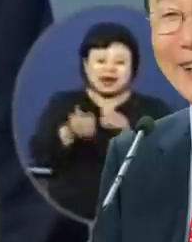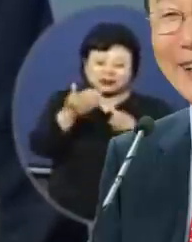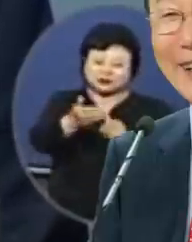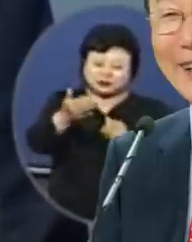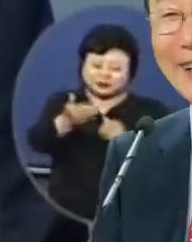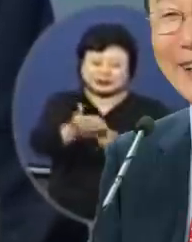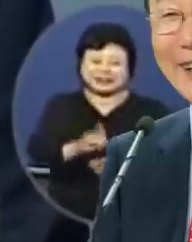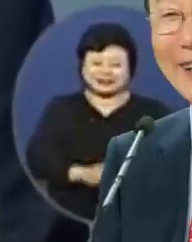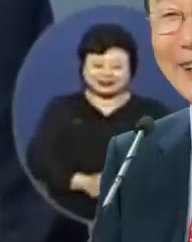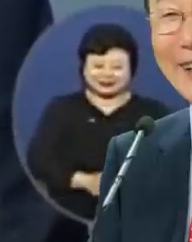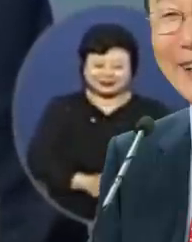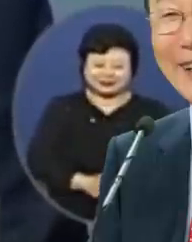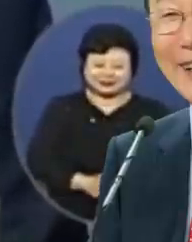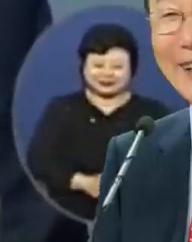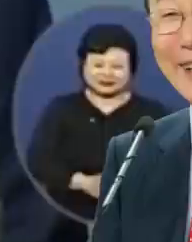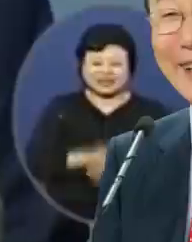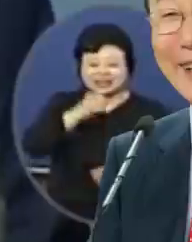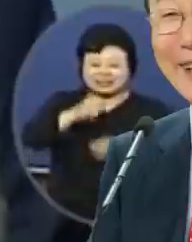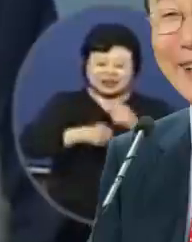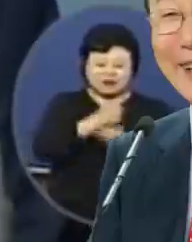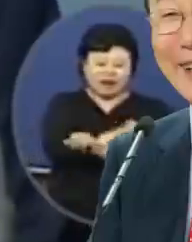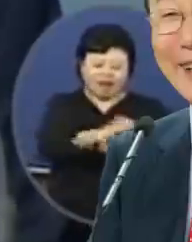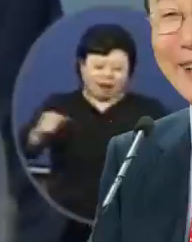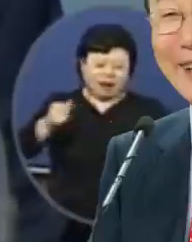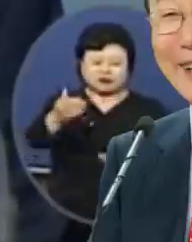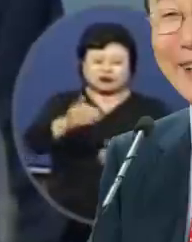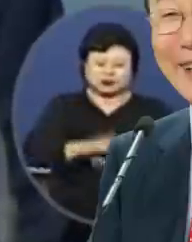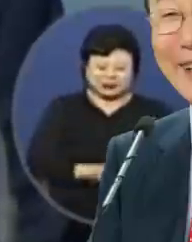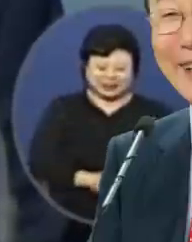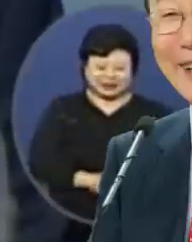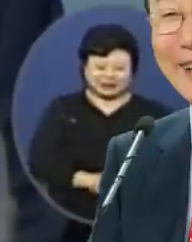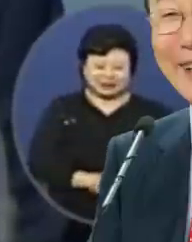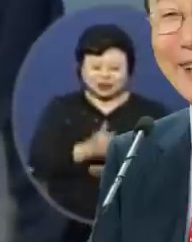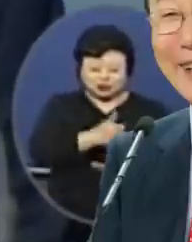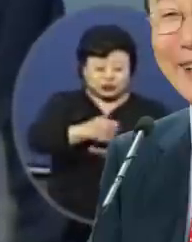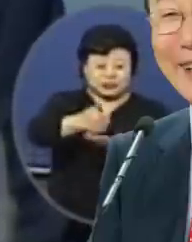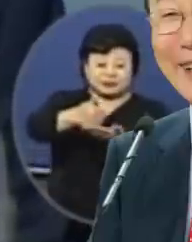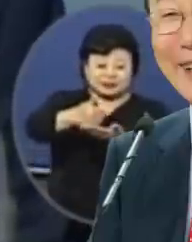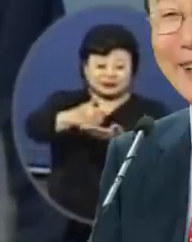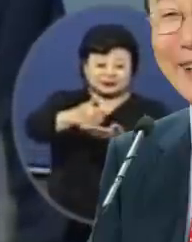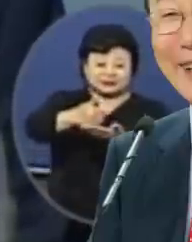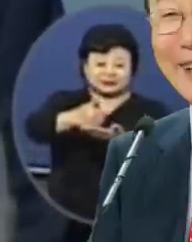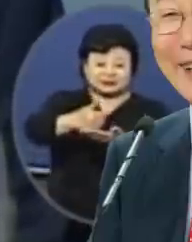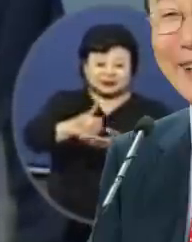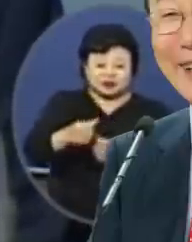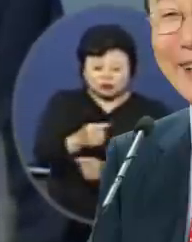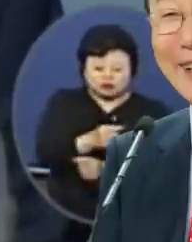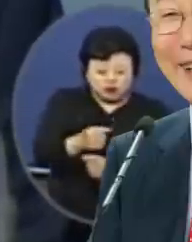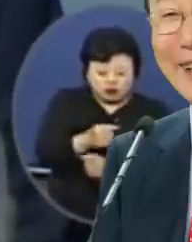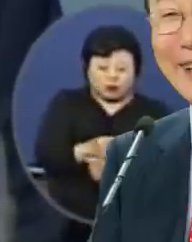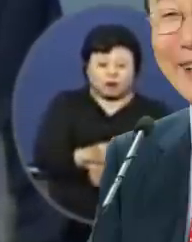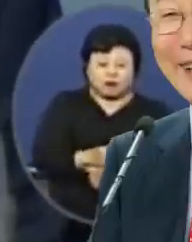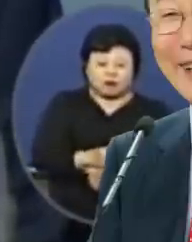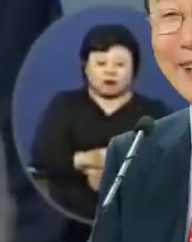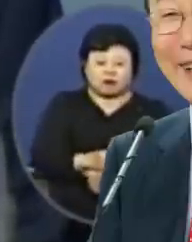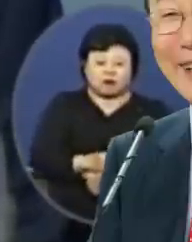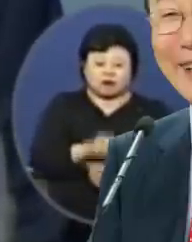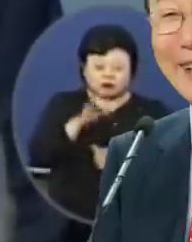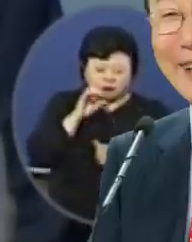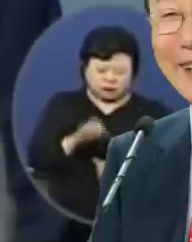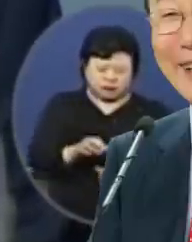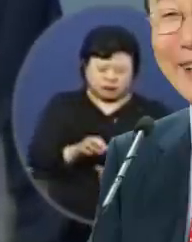주었었습니다. 그리고 자유와 해방을 주었었습니다. 주님이 묶어놓고 결박당한